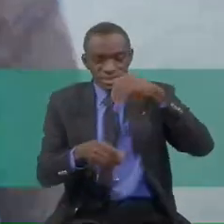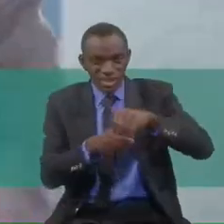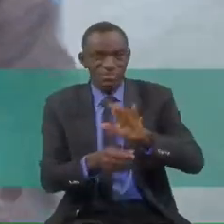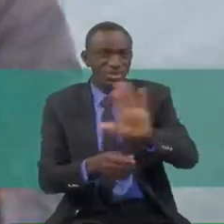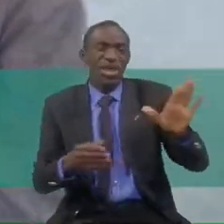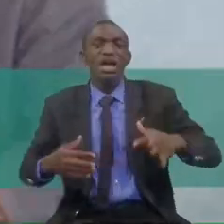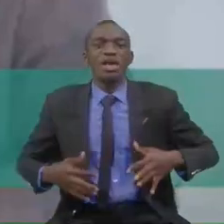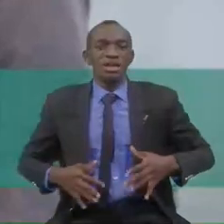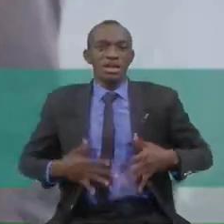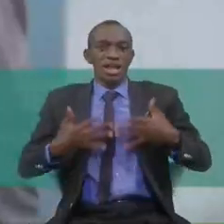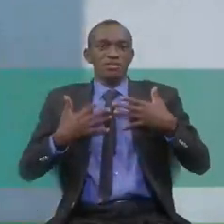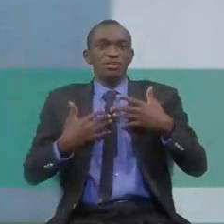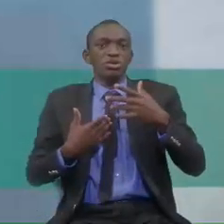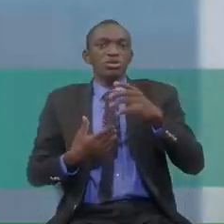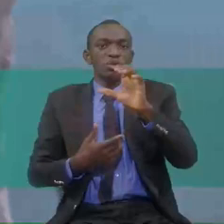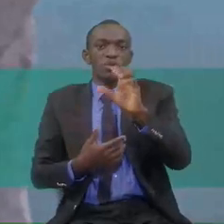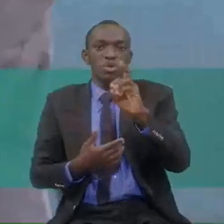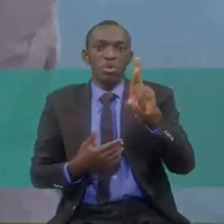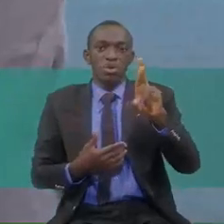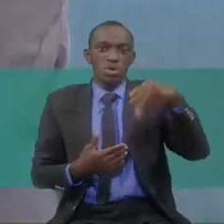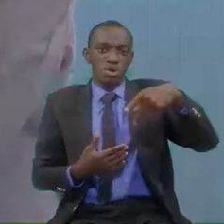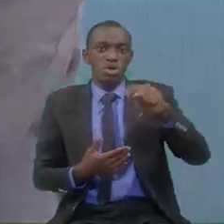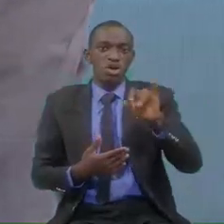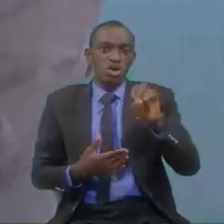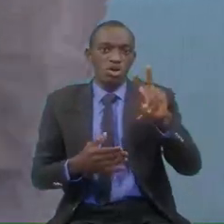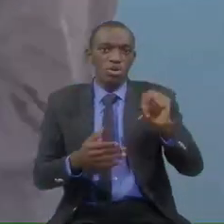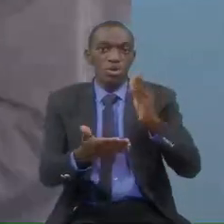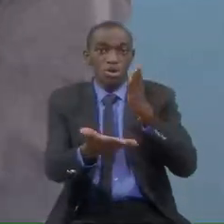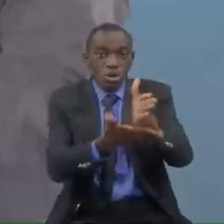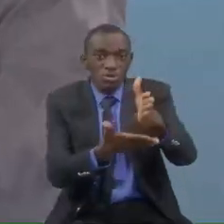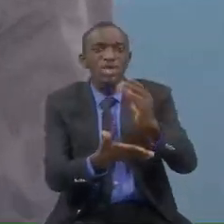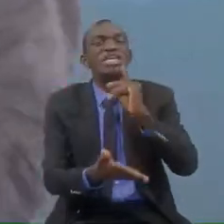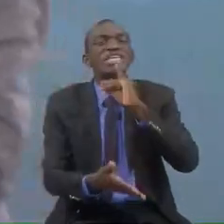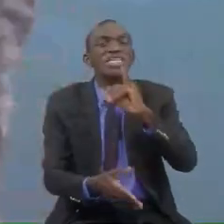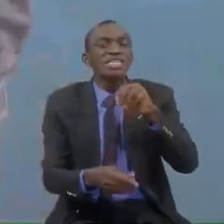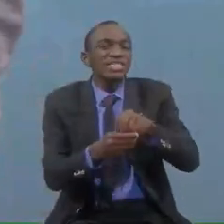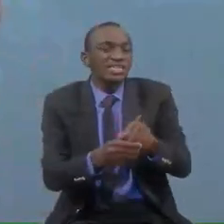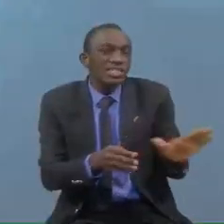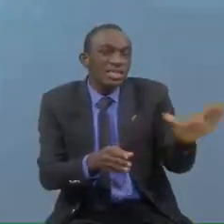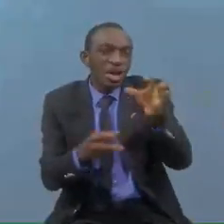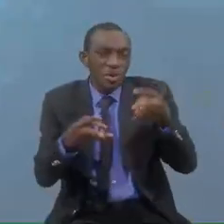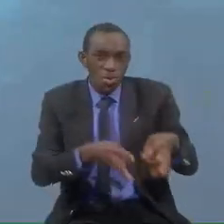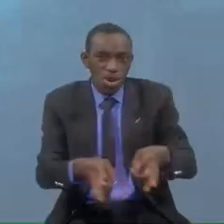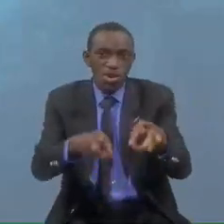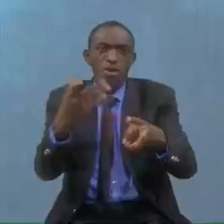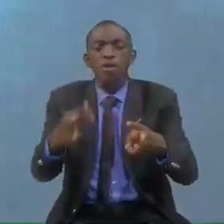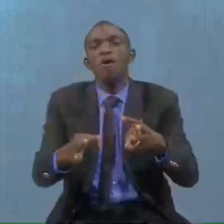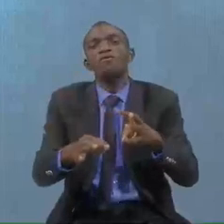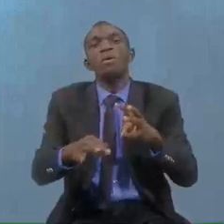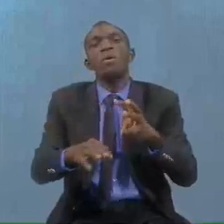vie, la corruption est dans leur mode